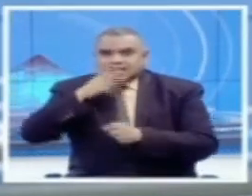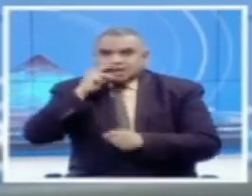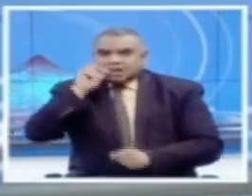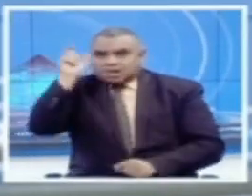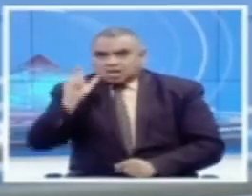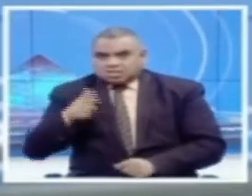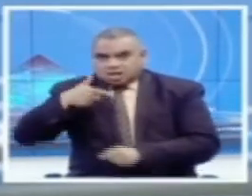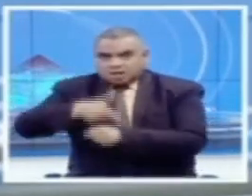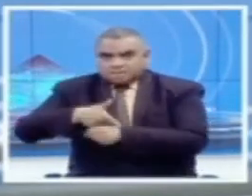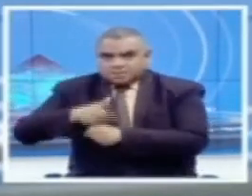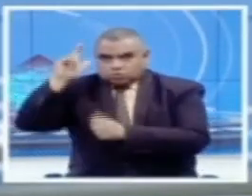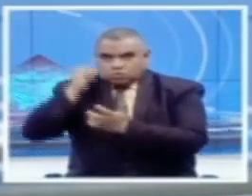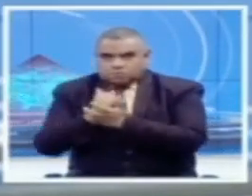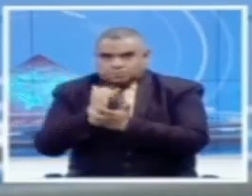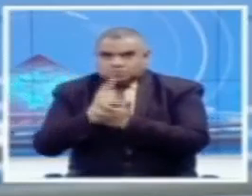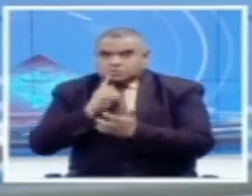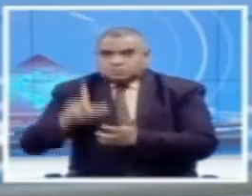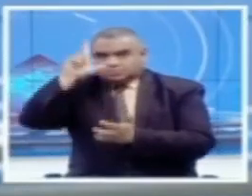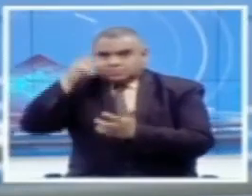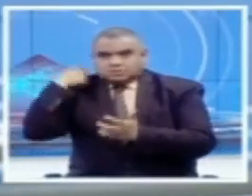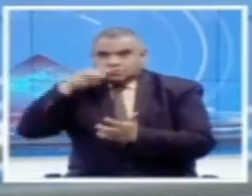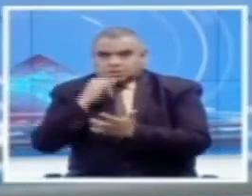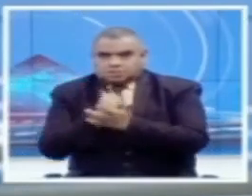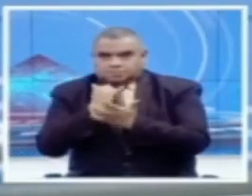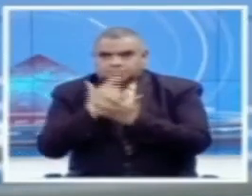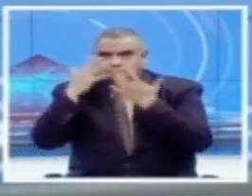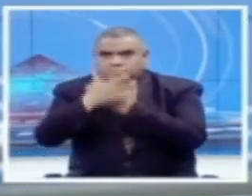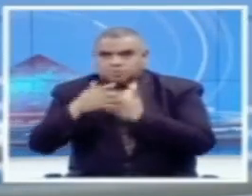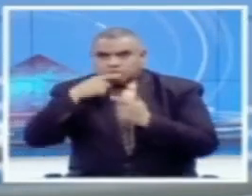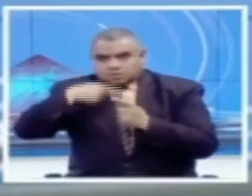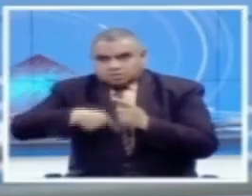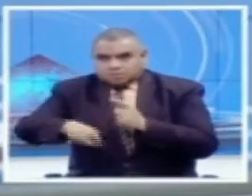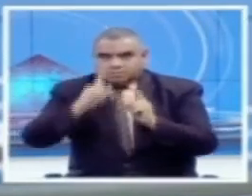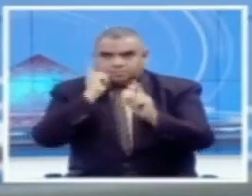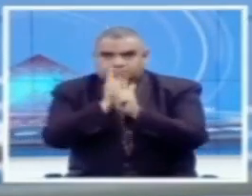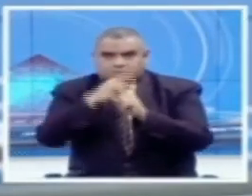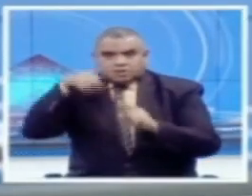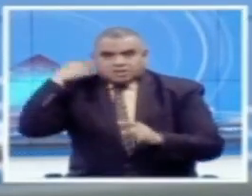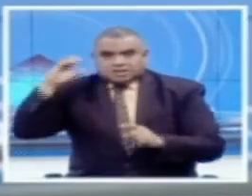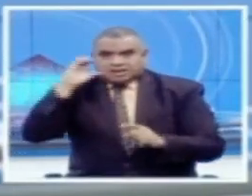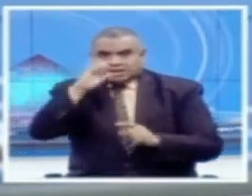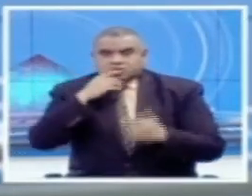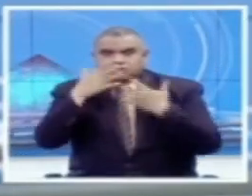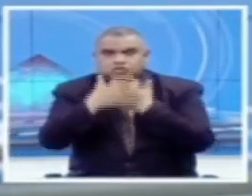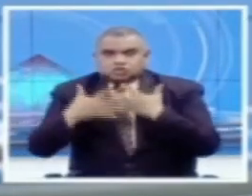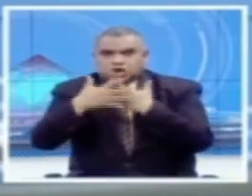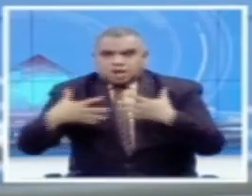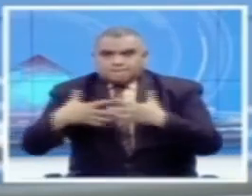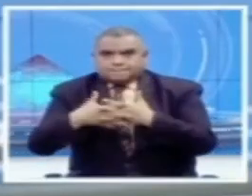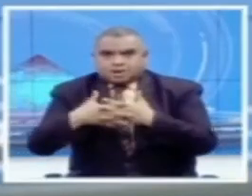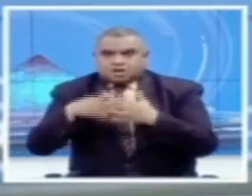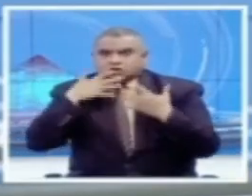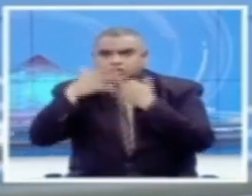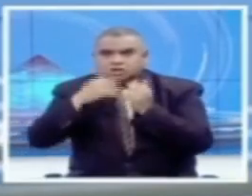برئاسة السيد كلاوديو ديسكالزي الرئيس التنفيذي للشركة. وخلال اللقاء ثمن الرئيس السيسي الشراكة القائمة مع